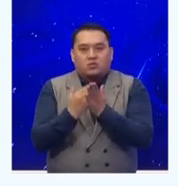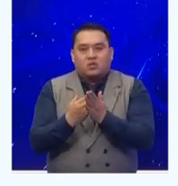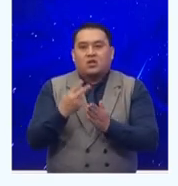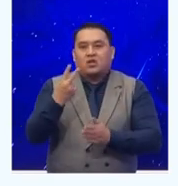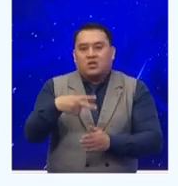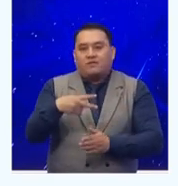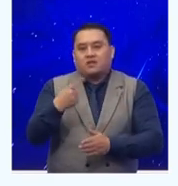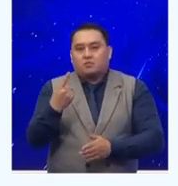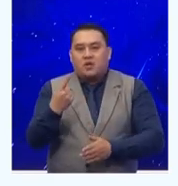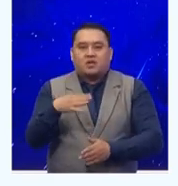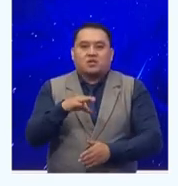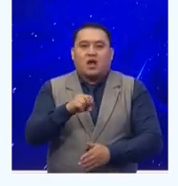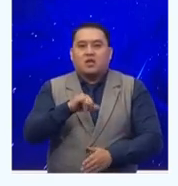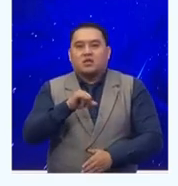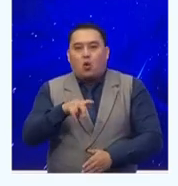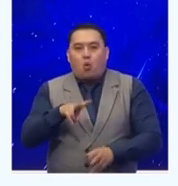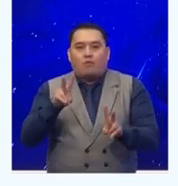сайтов